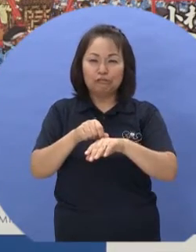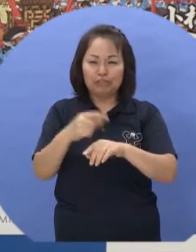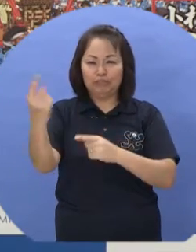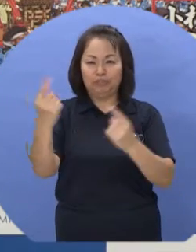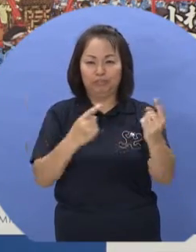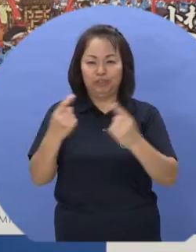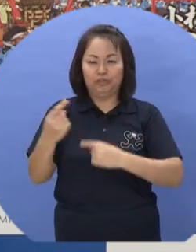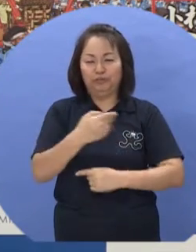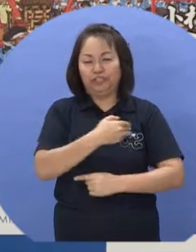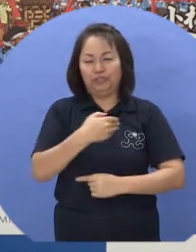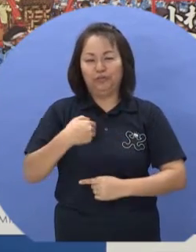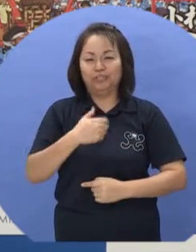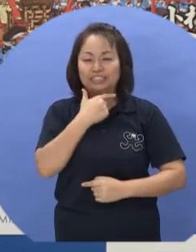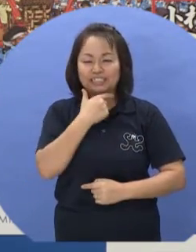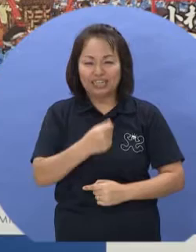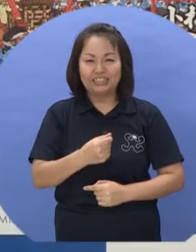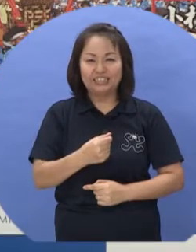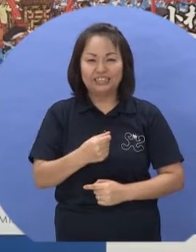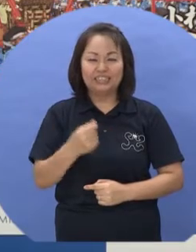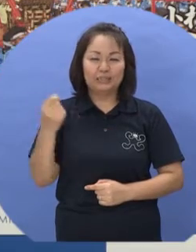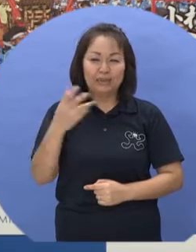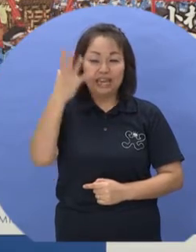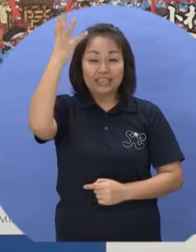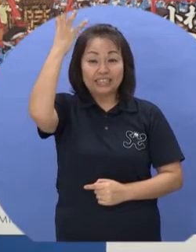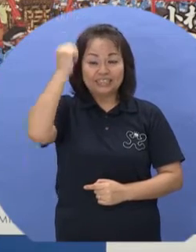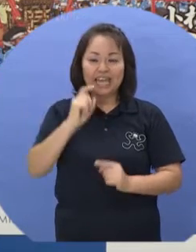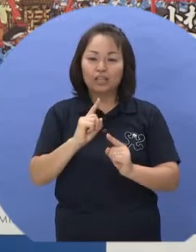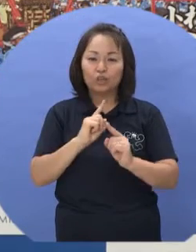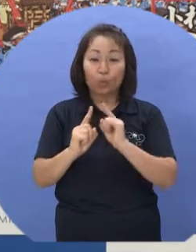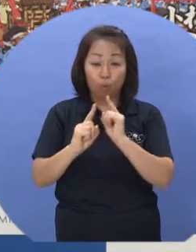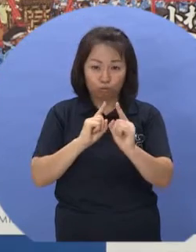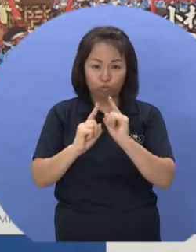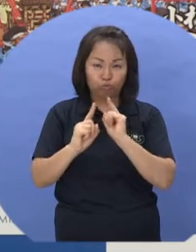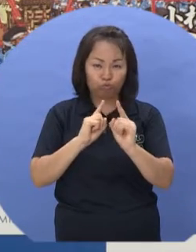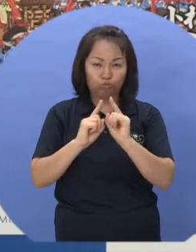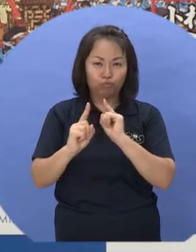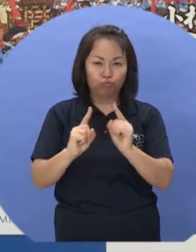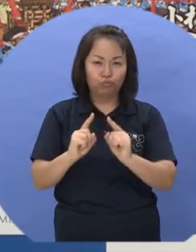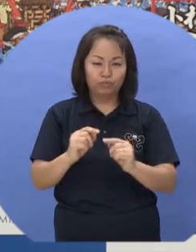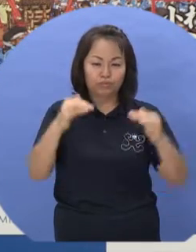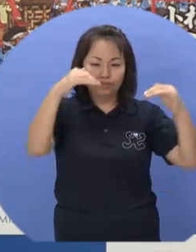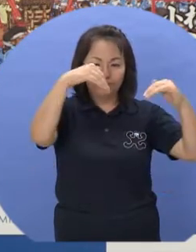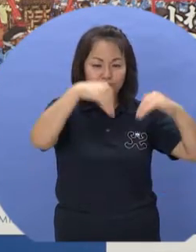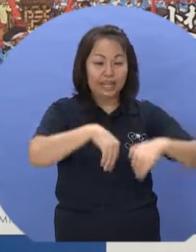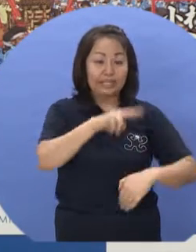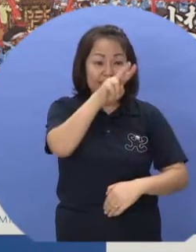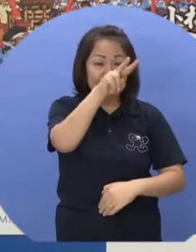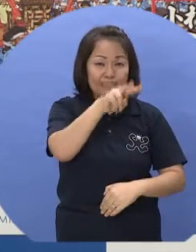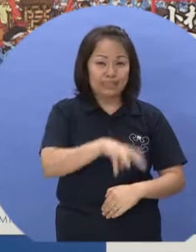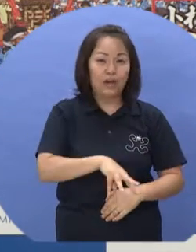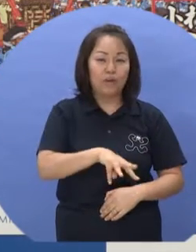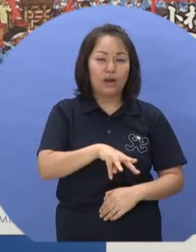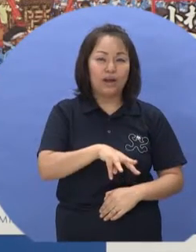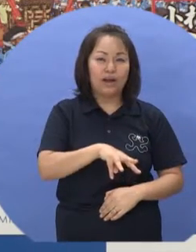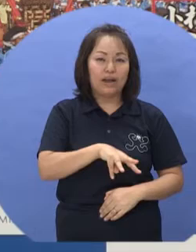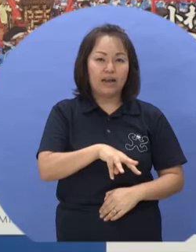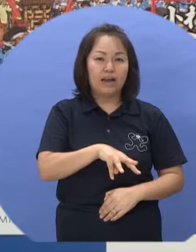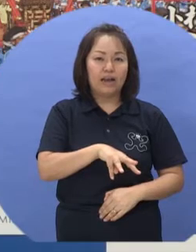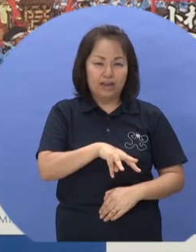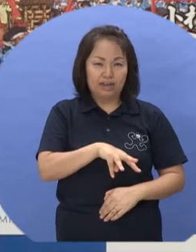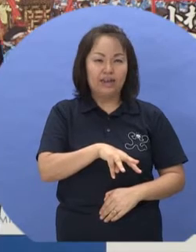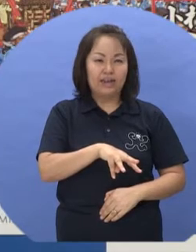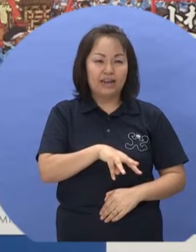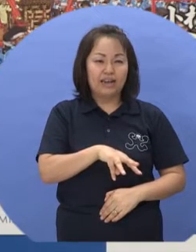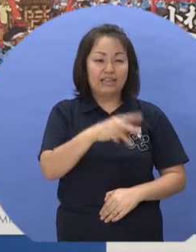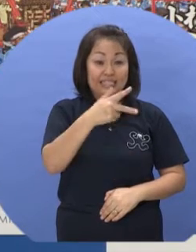にも記念トークということで、谷川俊太郎さん、まあ、もう